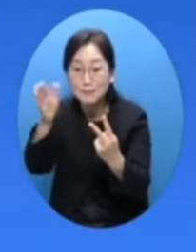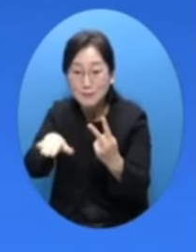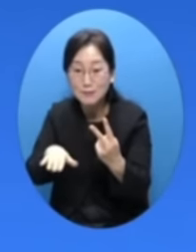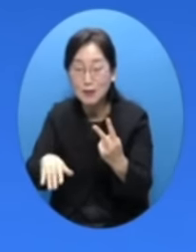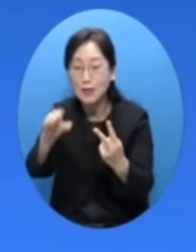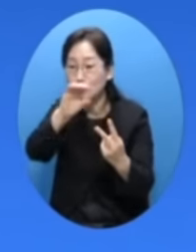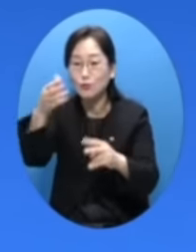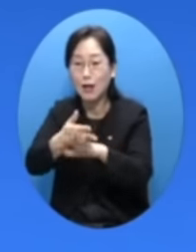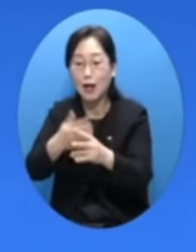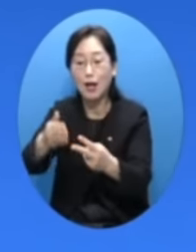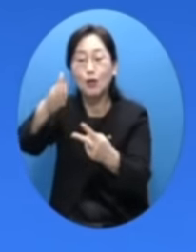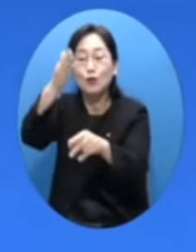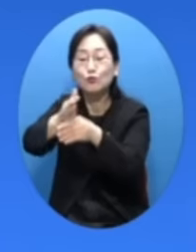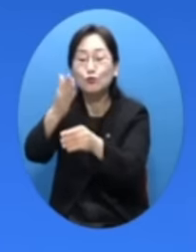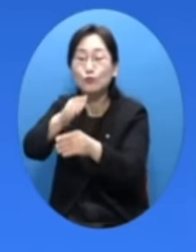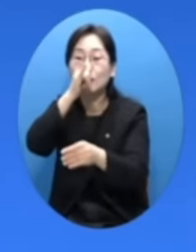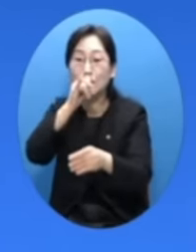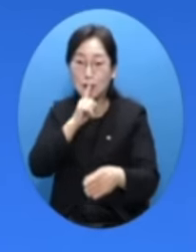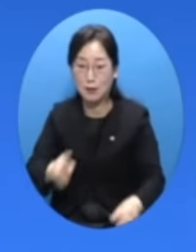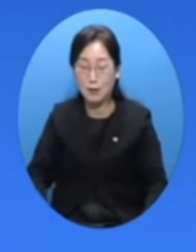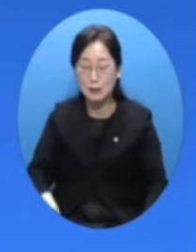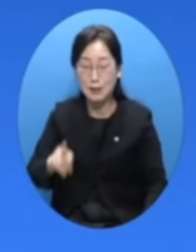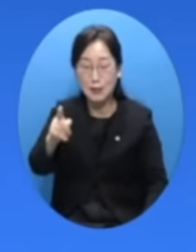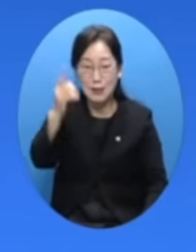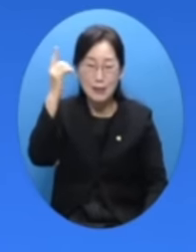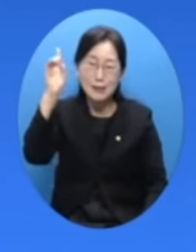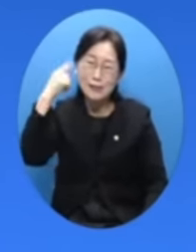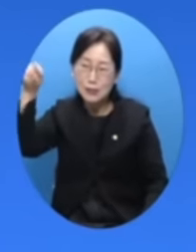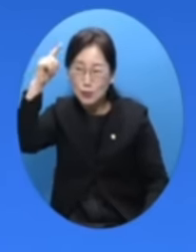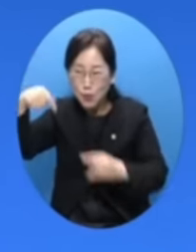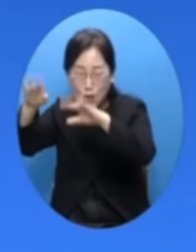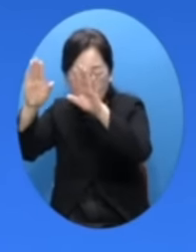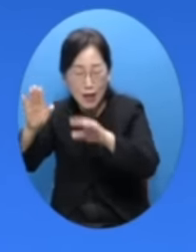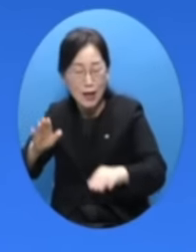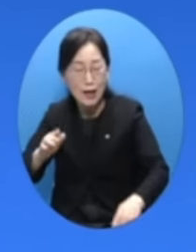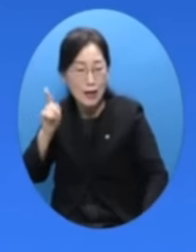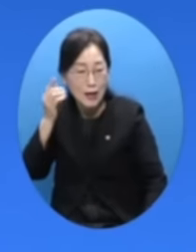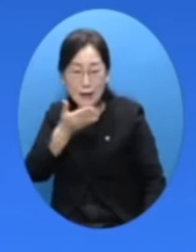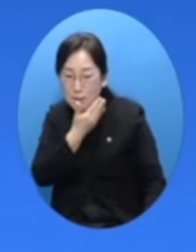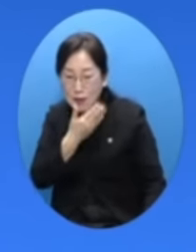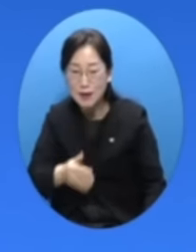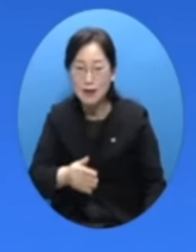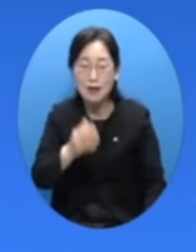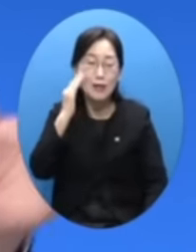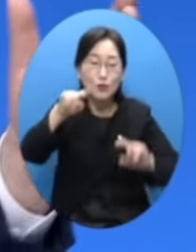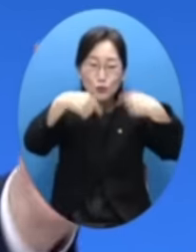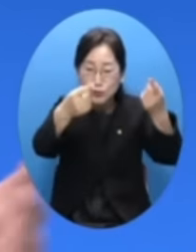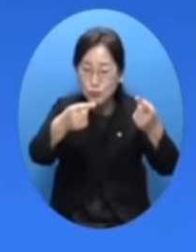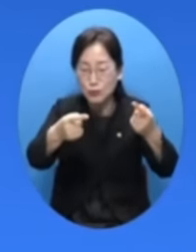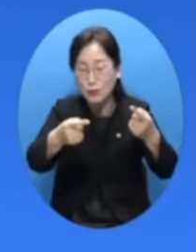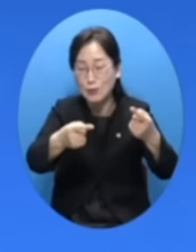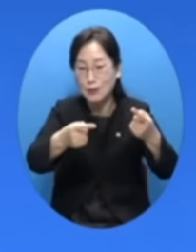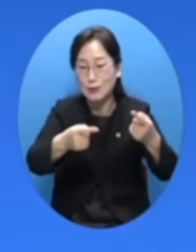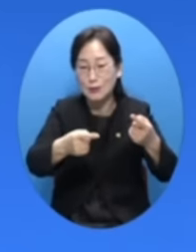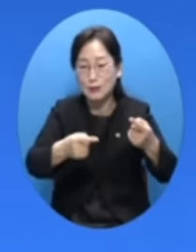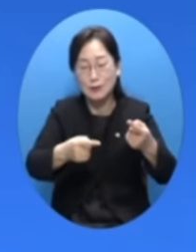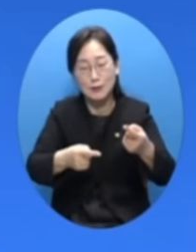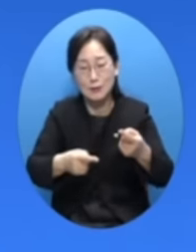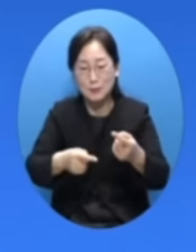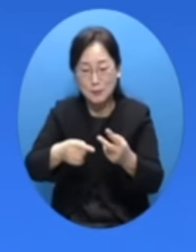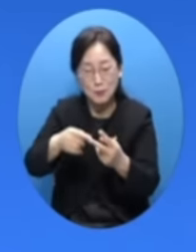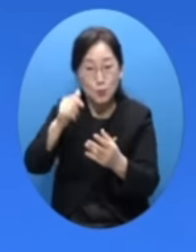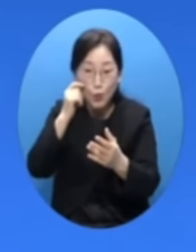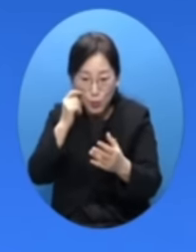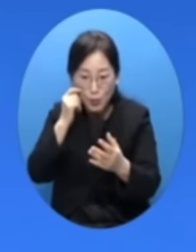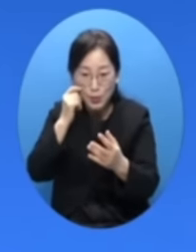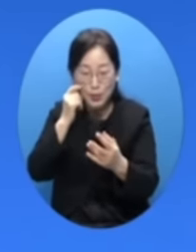지옥 가기는 아깝고 천국 가기는 모자란 사람들을 연옥이라는 데다 집어넣어놨습니다. 그래서 일상에 살 때 자녀들이